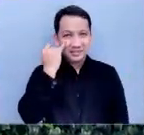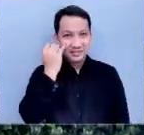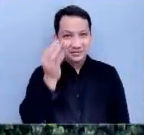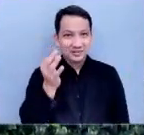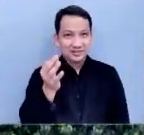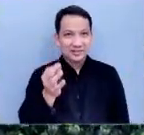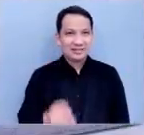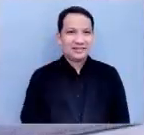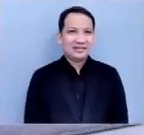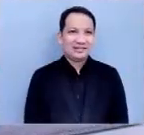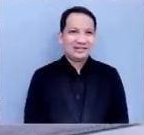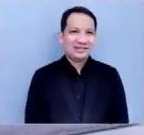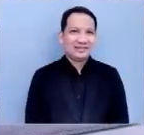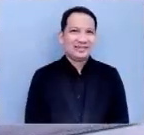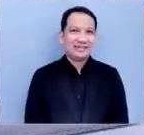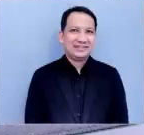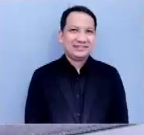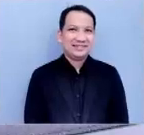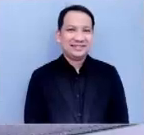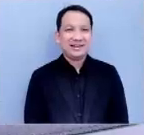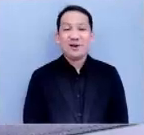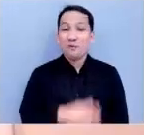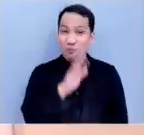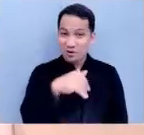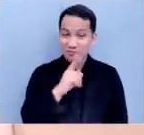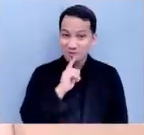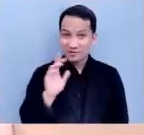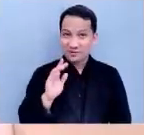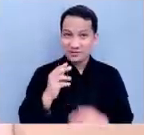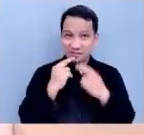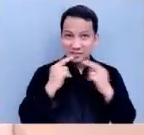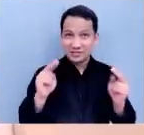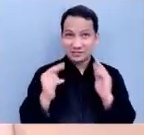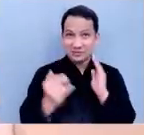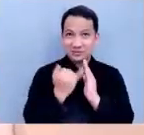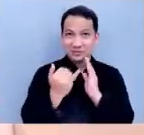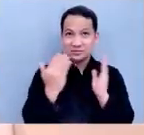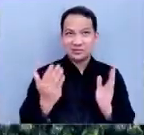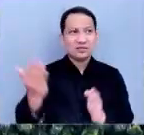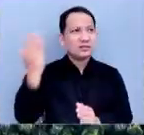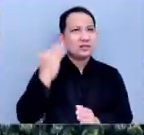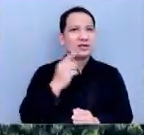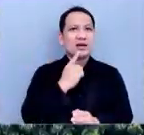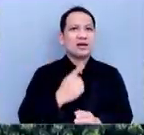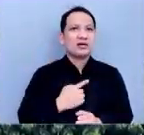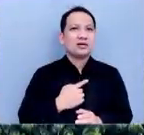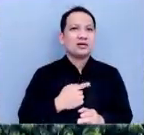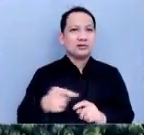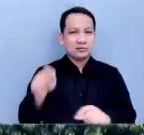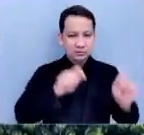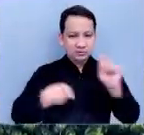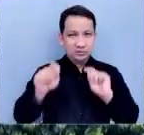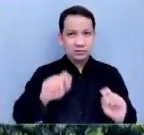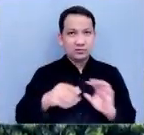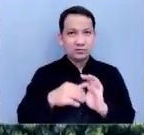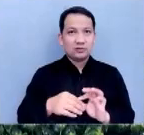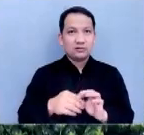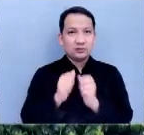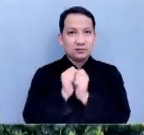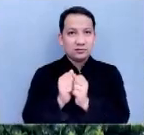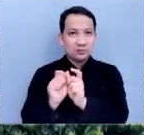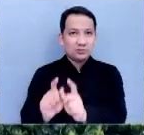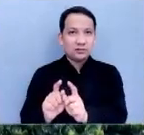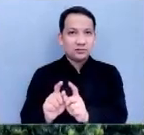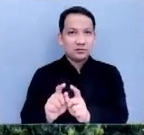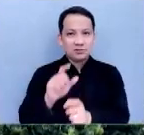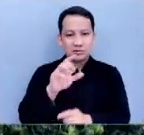With Jeffrey. pero pangarap mo rin daw maging newscaster. Noon kasi nag-teatro ko at ang mga lagi kong kasama ay mga com